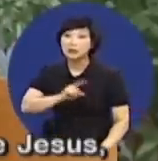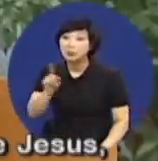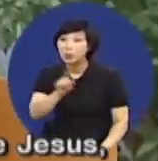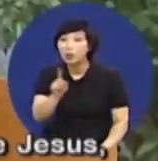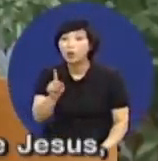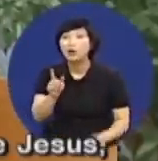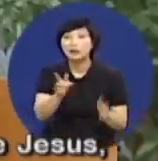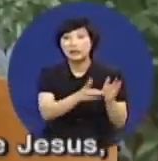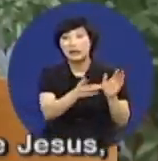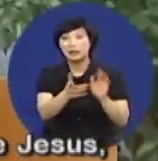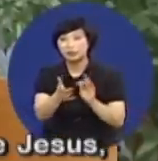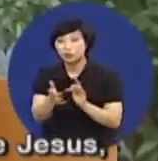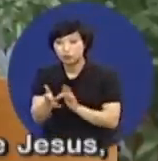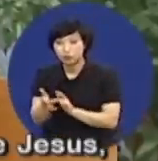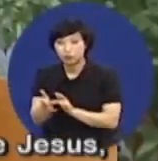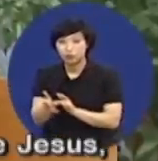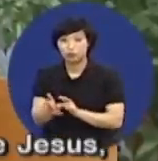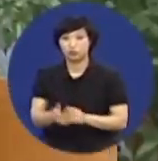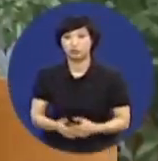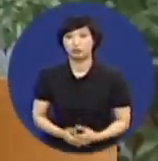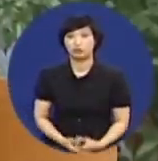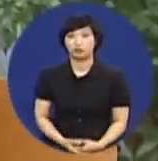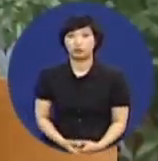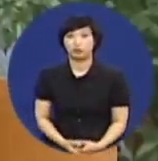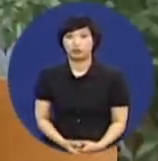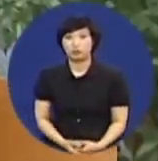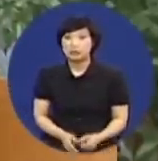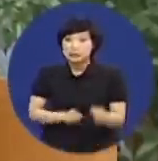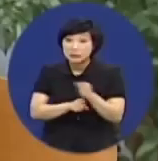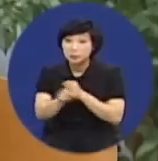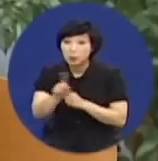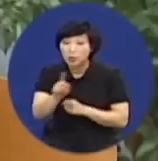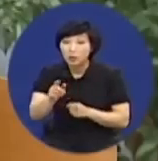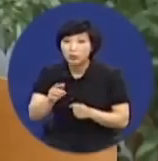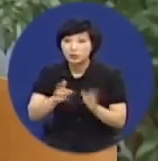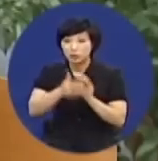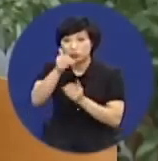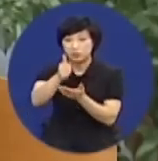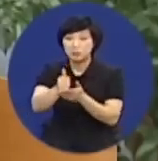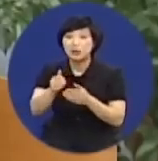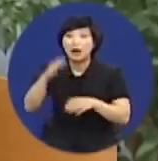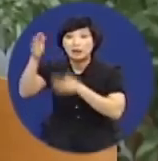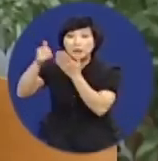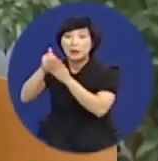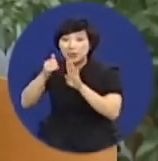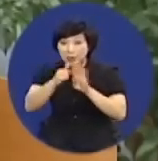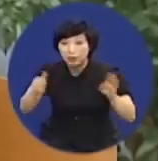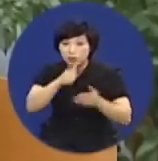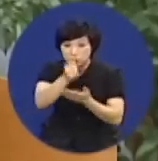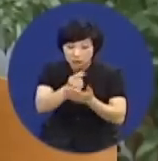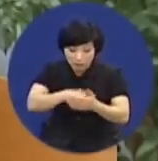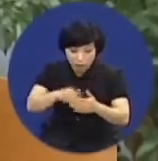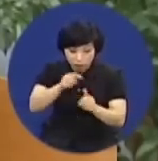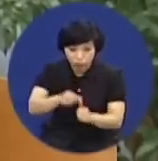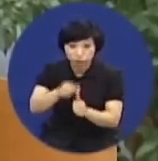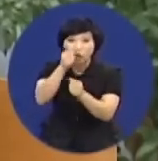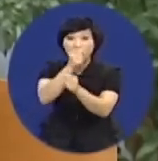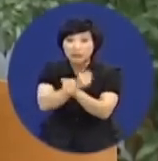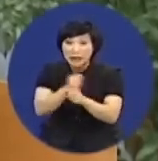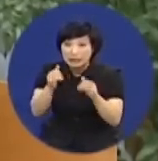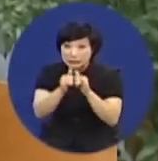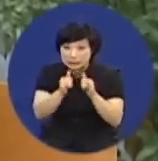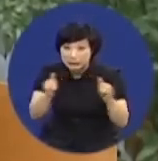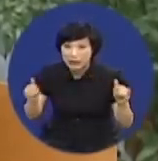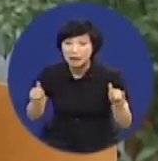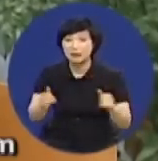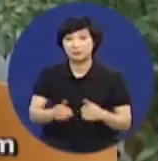産みます、その名をイエスと名付けなさい。この方こそご自分の民をその罪から救ってく